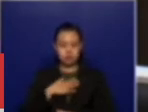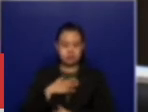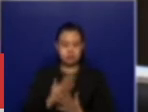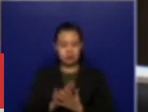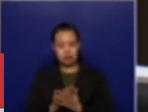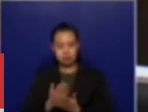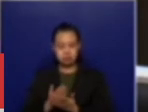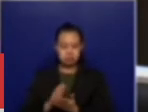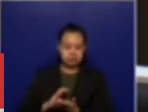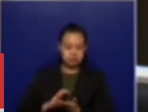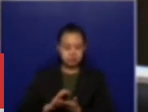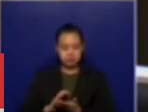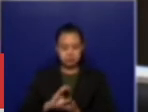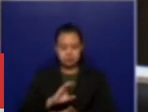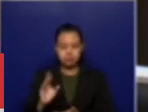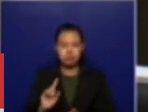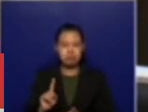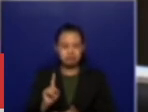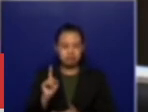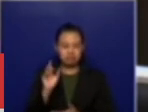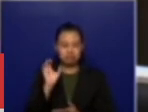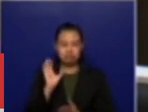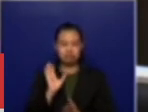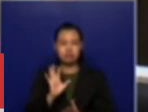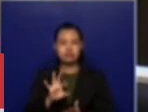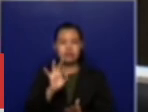ชื่อมั่นทั้งหมด